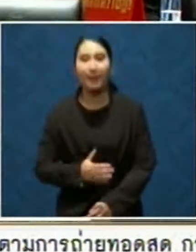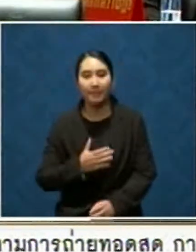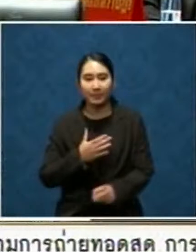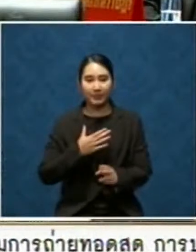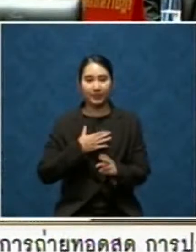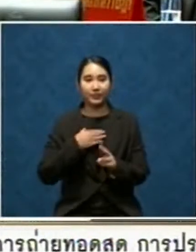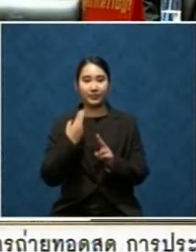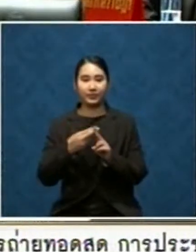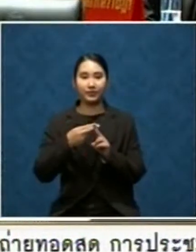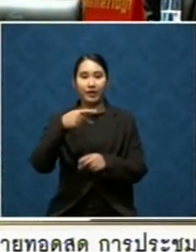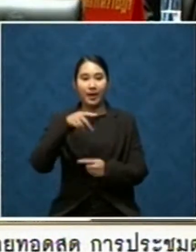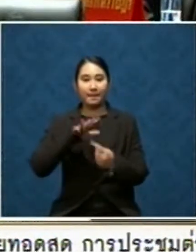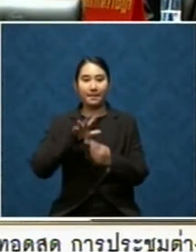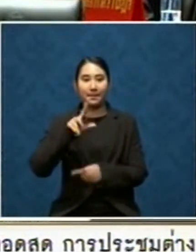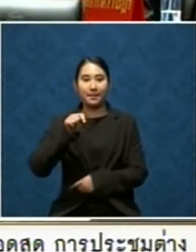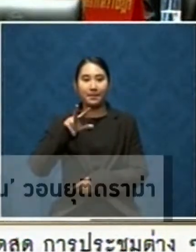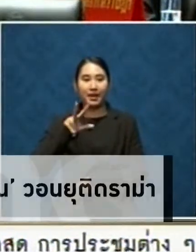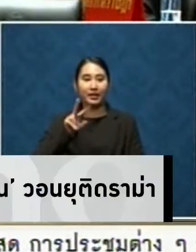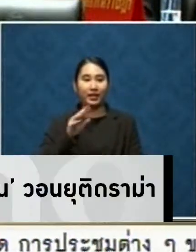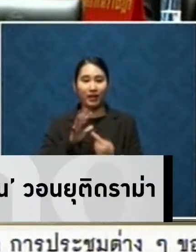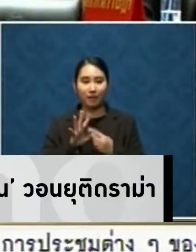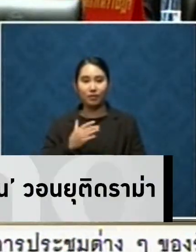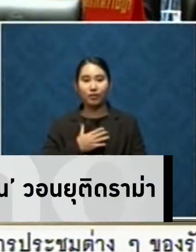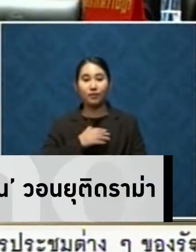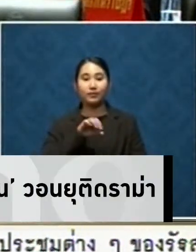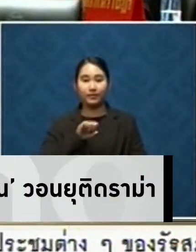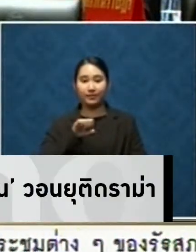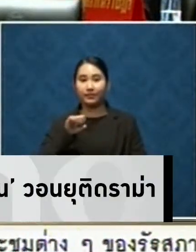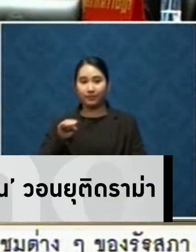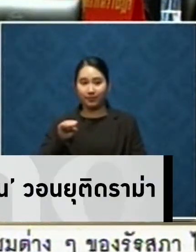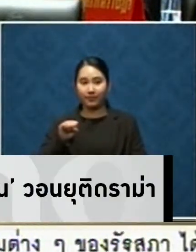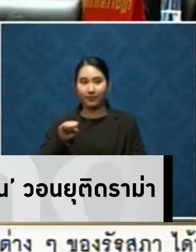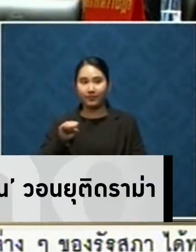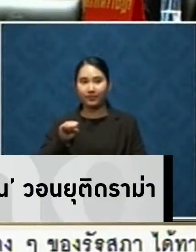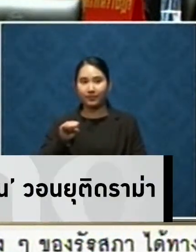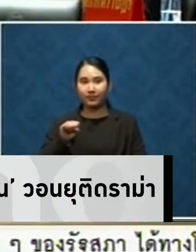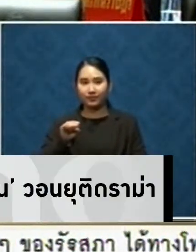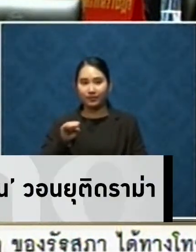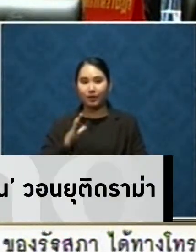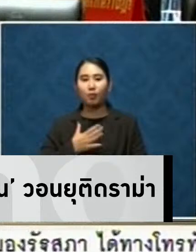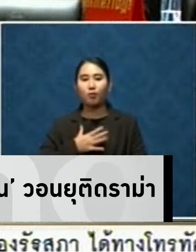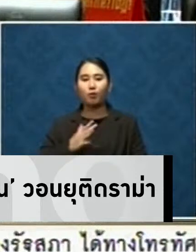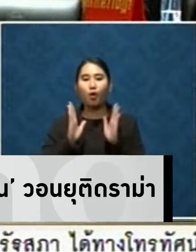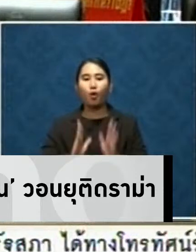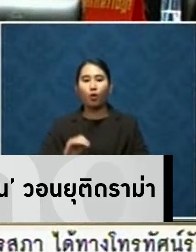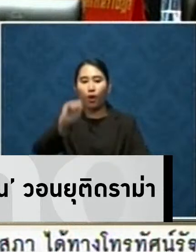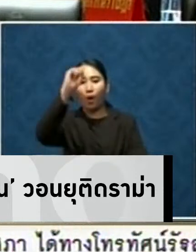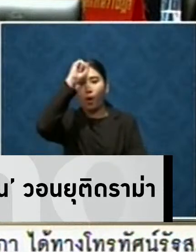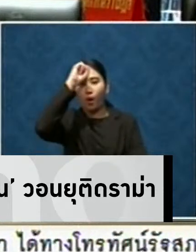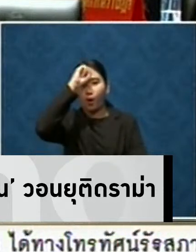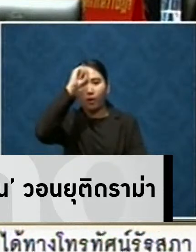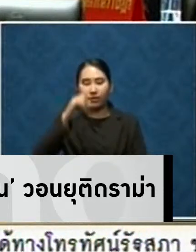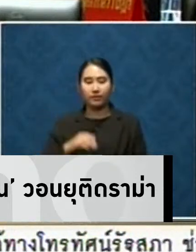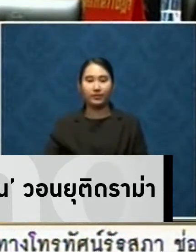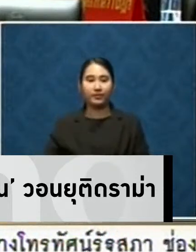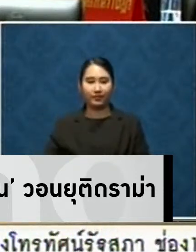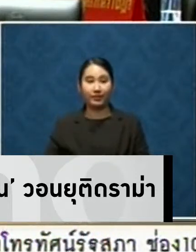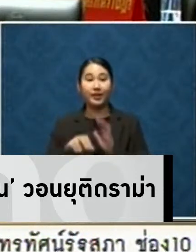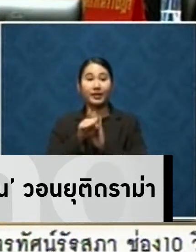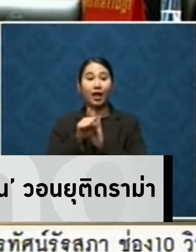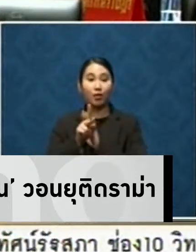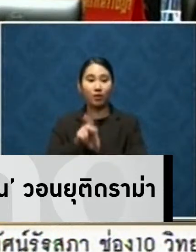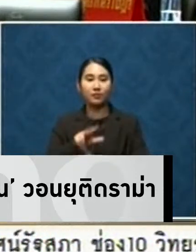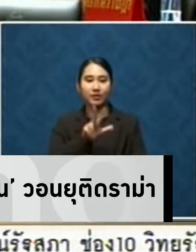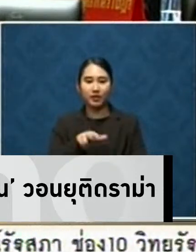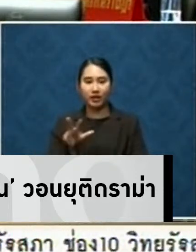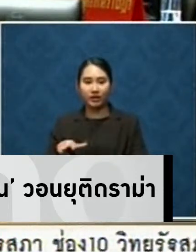องประธานสภาผู้แทนราษฎรบางคนเนี่ยขั้วตำแหน่งส.ส.ทำให้สภาเสื่อมเสียกิตติภูมิให้สรรพนามบอกว่าเป็นคนโง่ใช้ตำแหน่งห